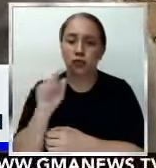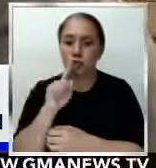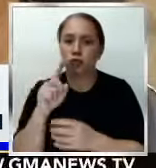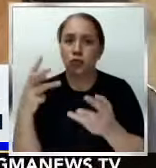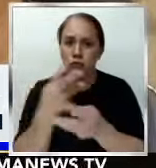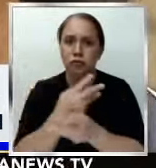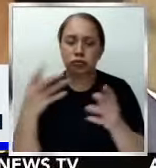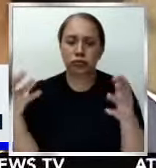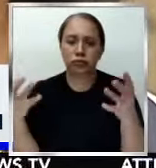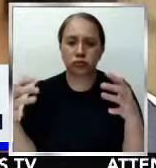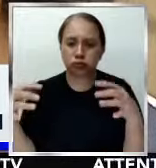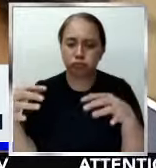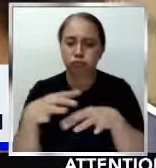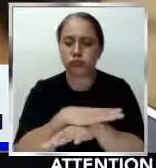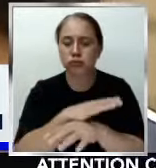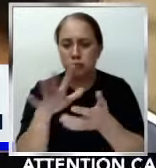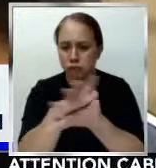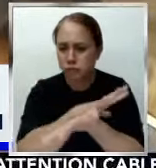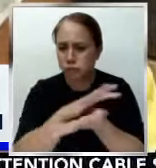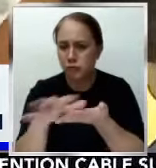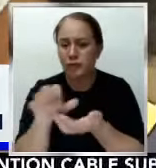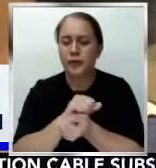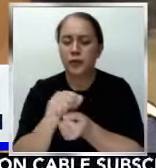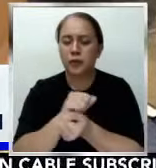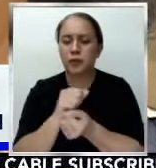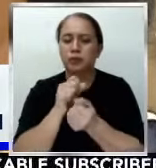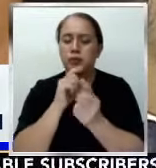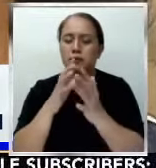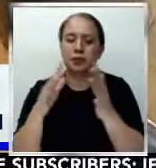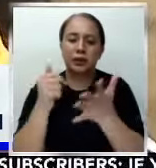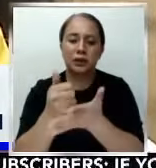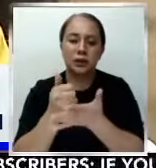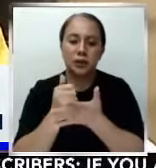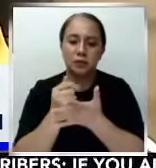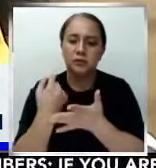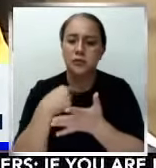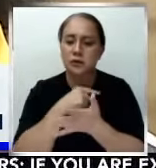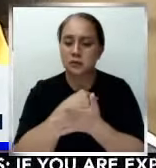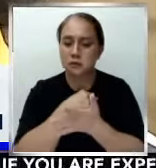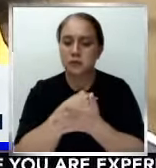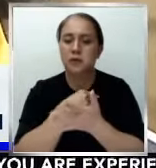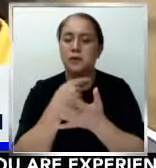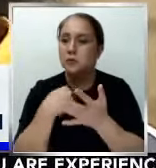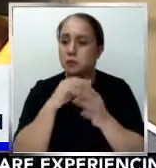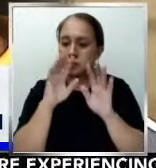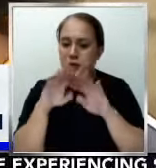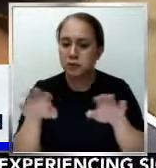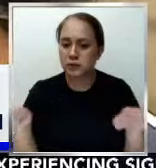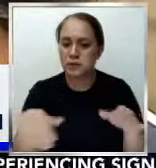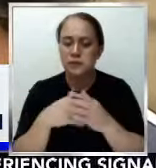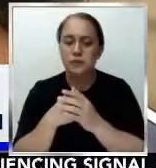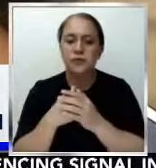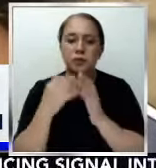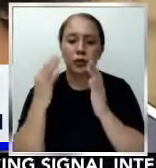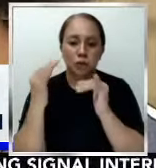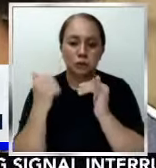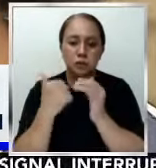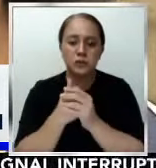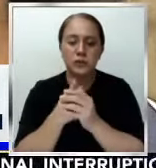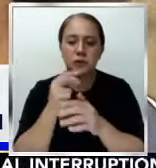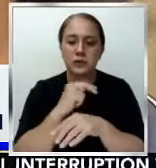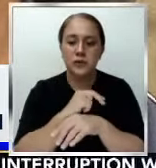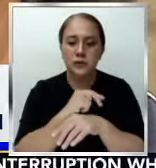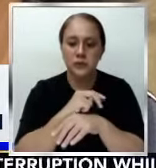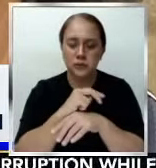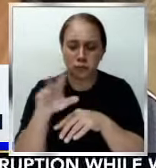bagyo. Malaking tulong po para sa amin, sa aking mga anak. Sana humingi rin po ko sa national, sana mayroon pa